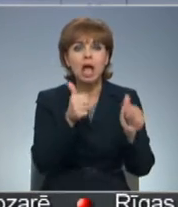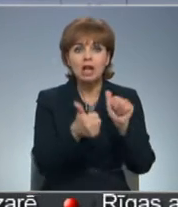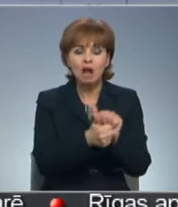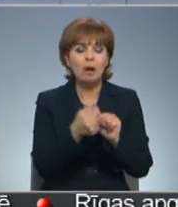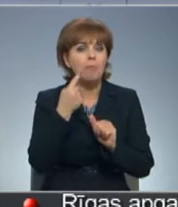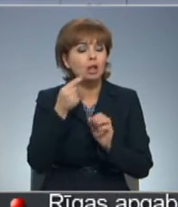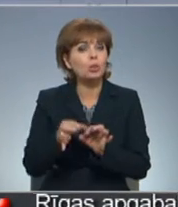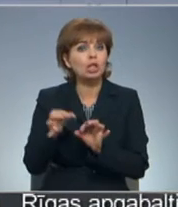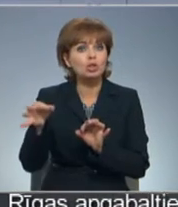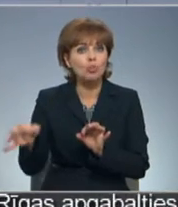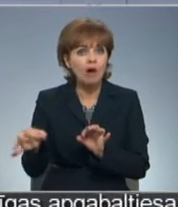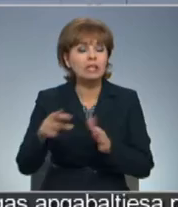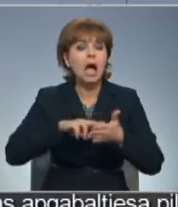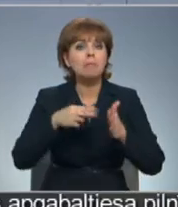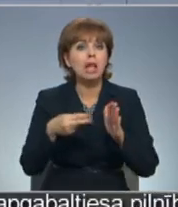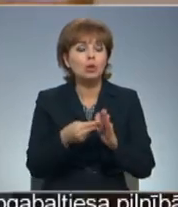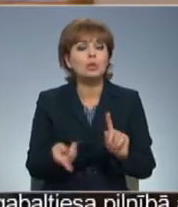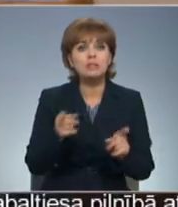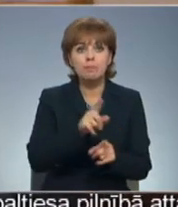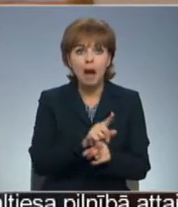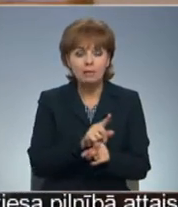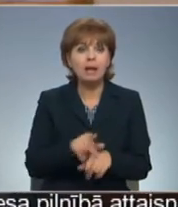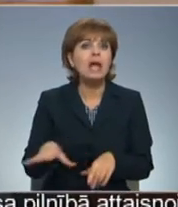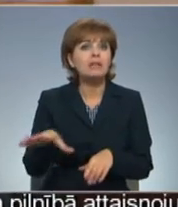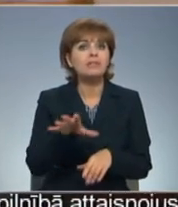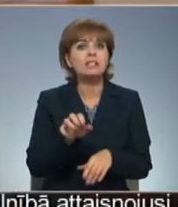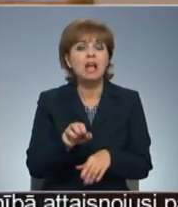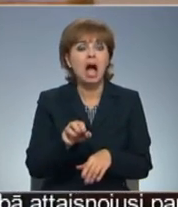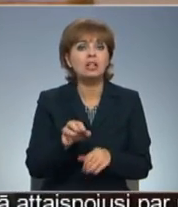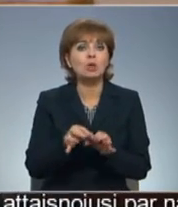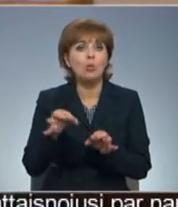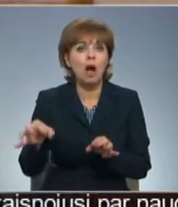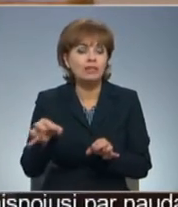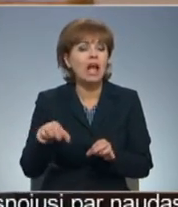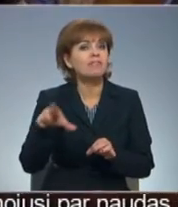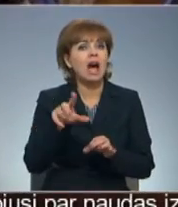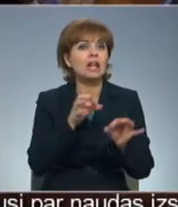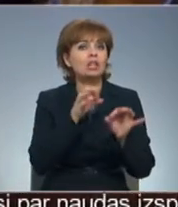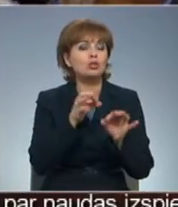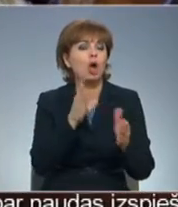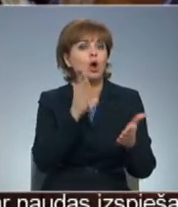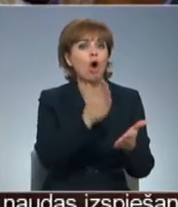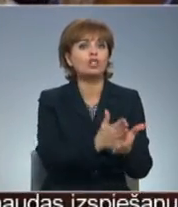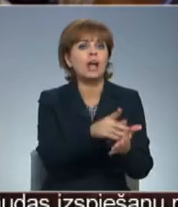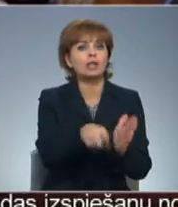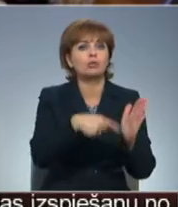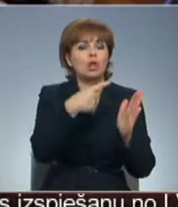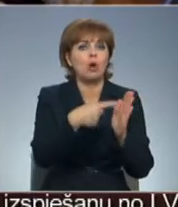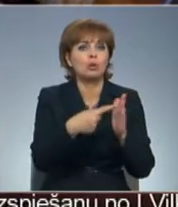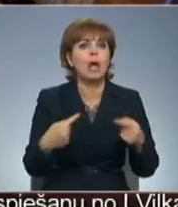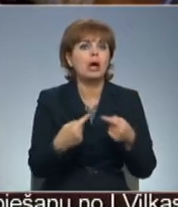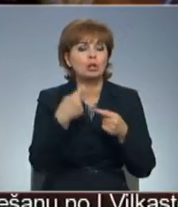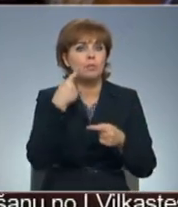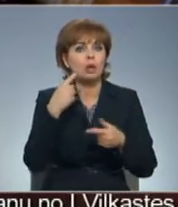Madonas novadā. Lai arī plānotās pārmaiņas skar visu novadu, diskusija lielākoties tika koncentrēta uz jautājumiem, kas attiecas uz